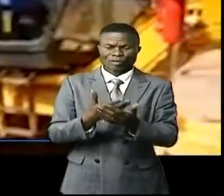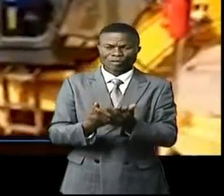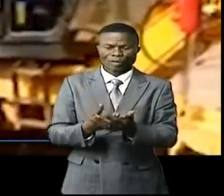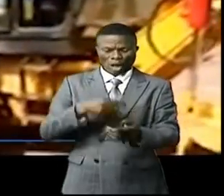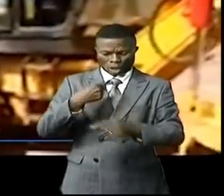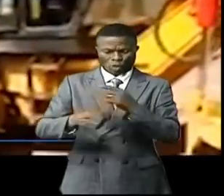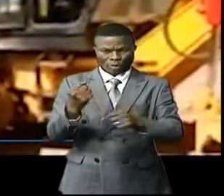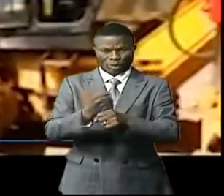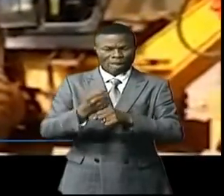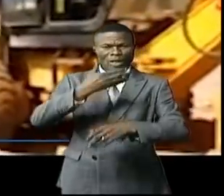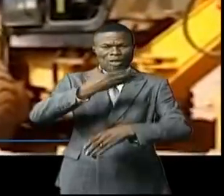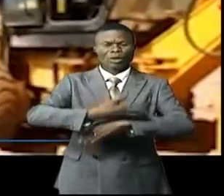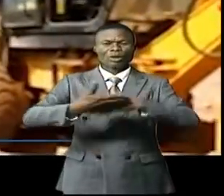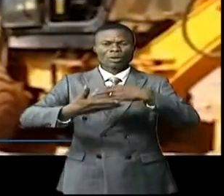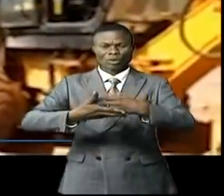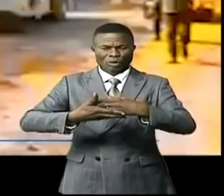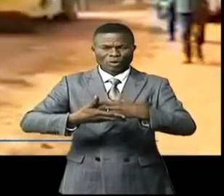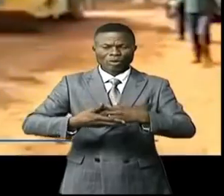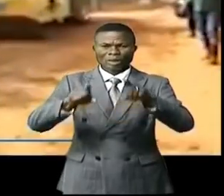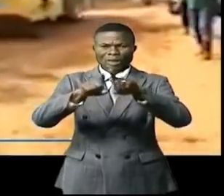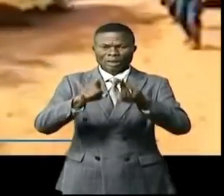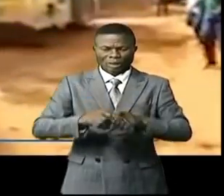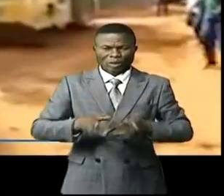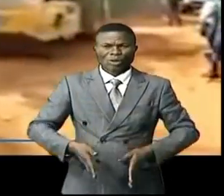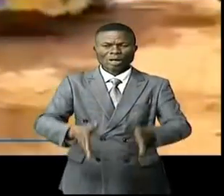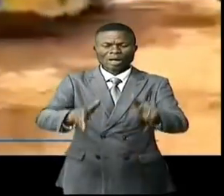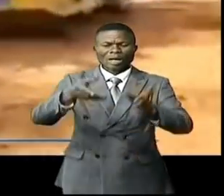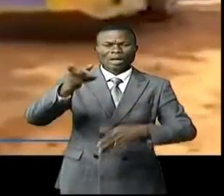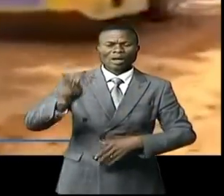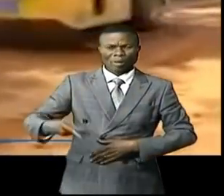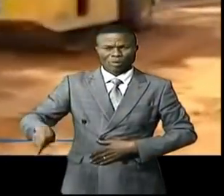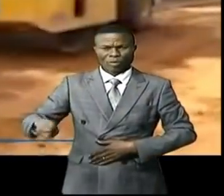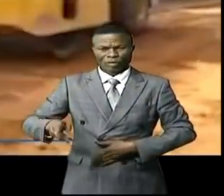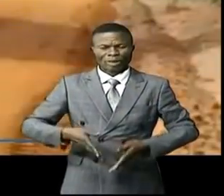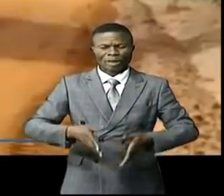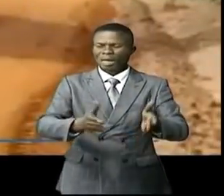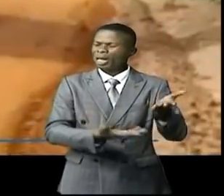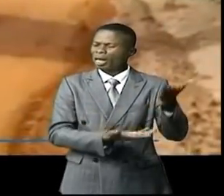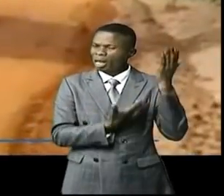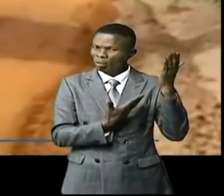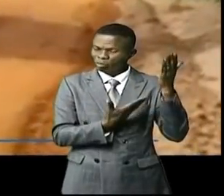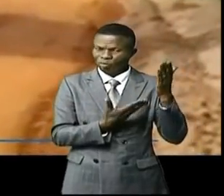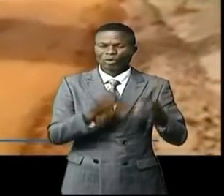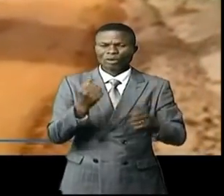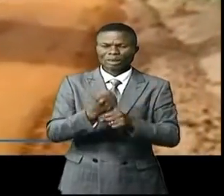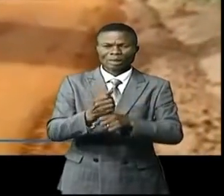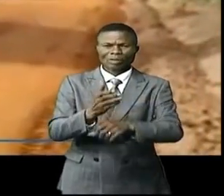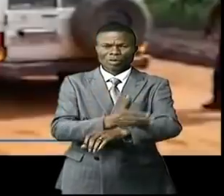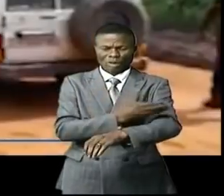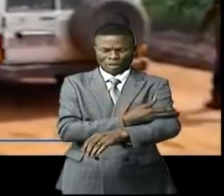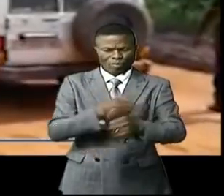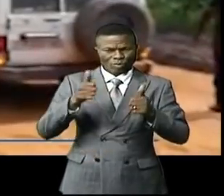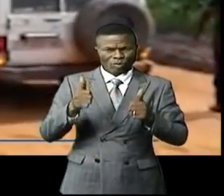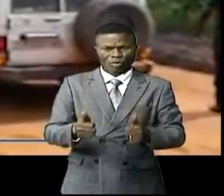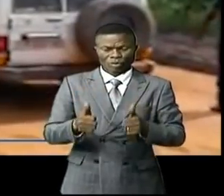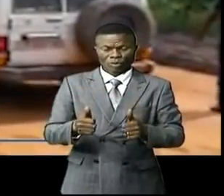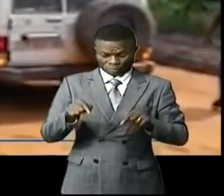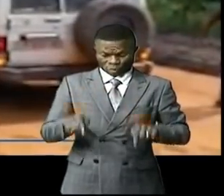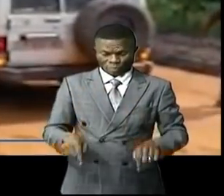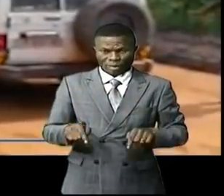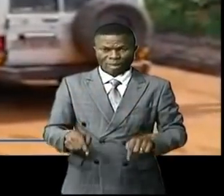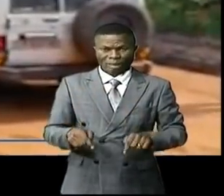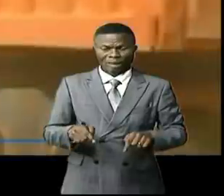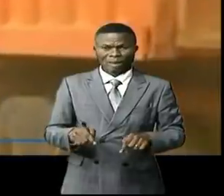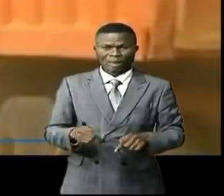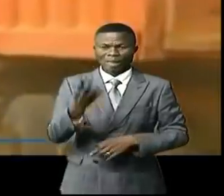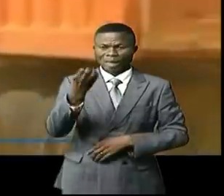travaux de construction et réhabilitation de la route provinciale numéro 607 et dont les travaux évoluent normalement. À ces jours, plus ou